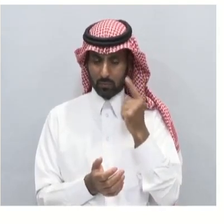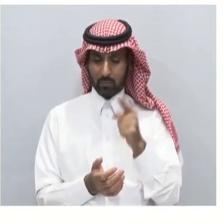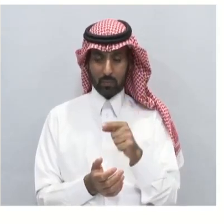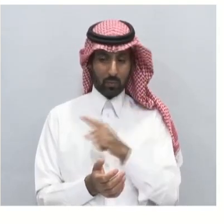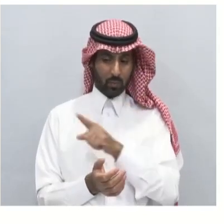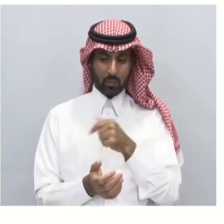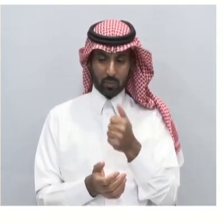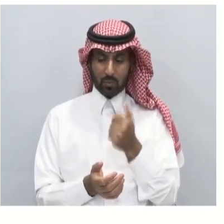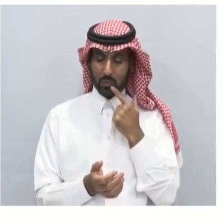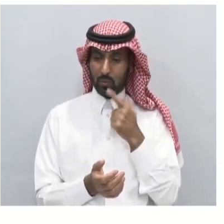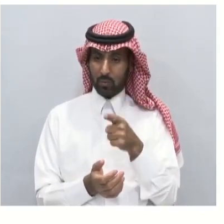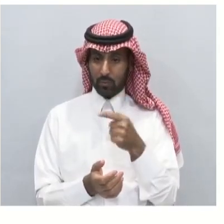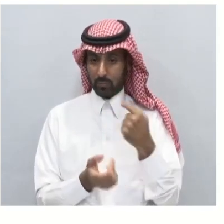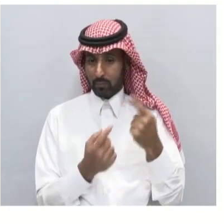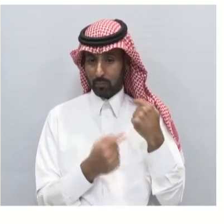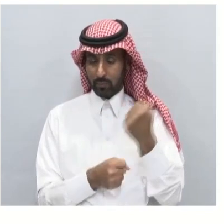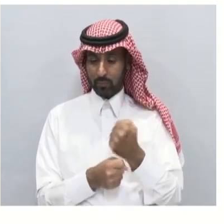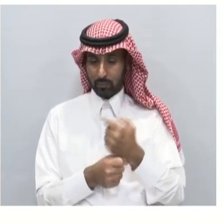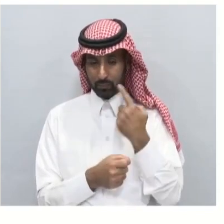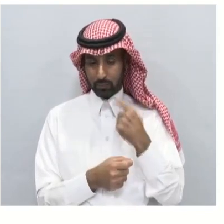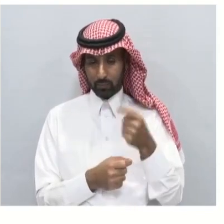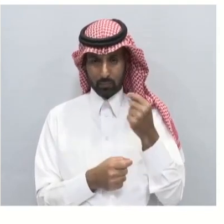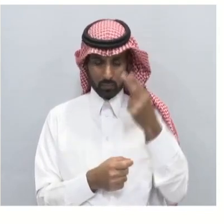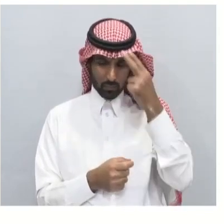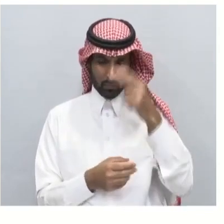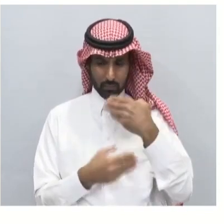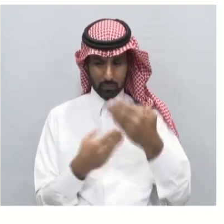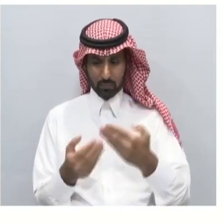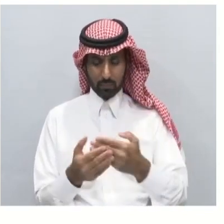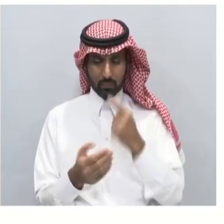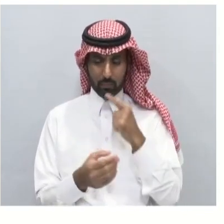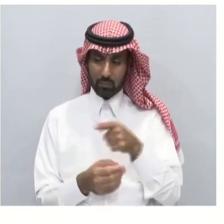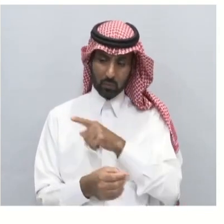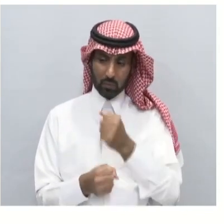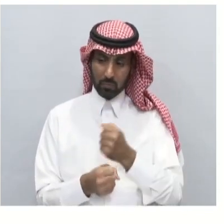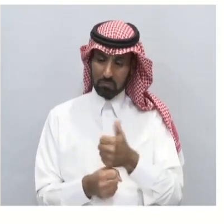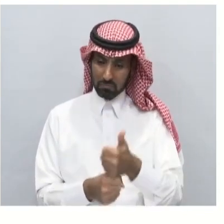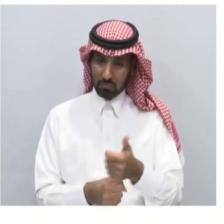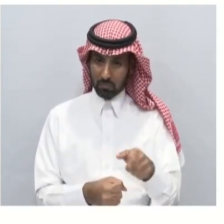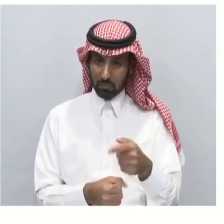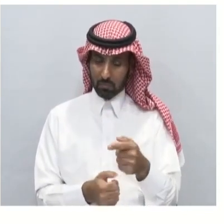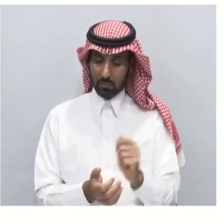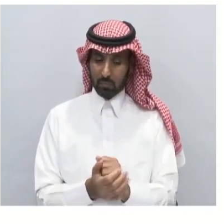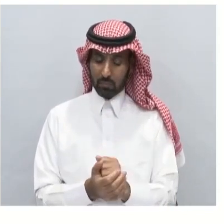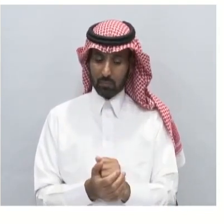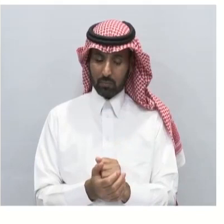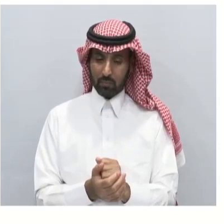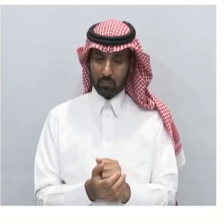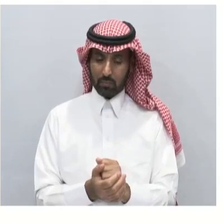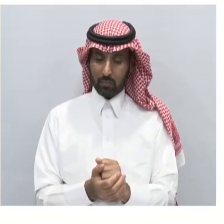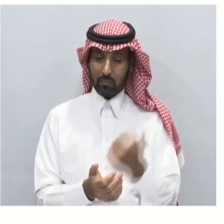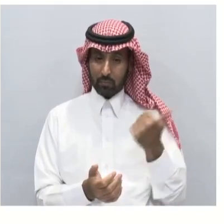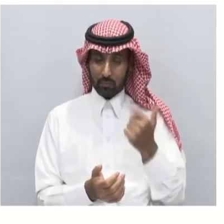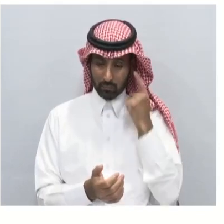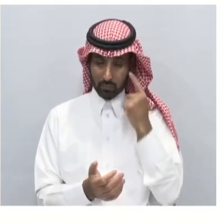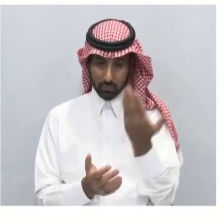that only your culture does things the right way. صح؟ Number two, it's